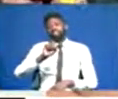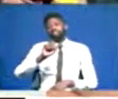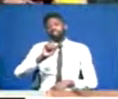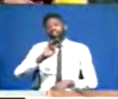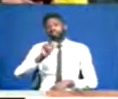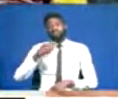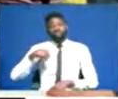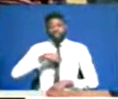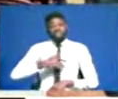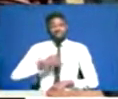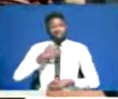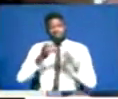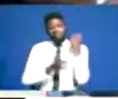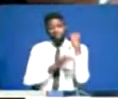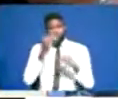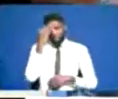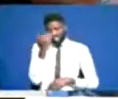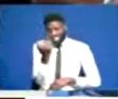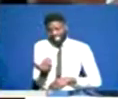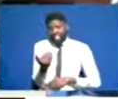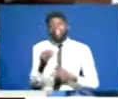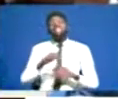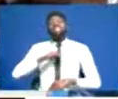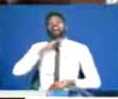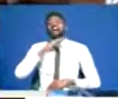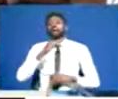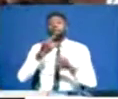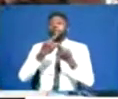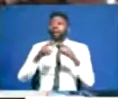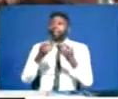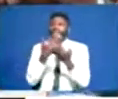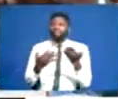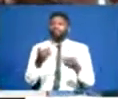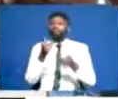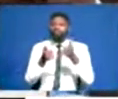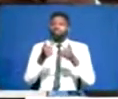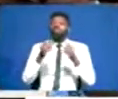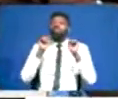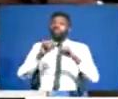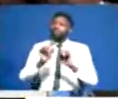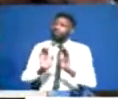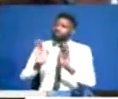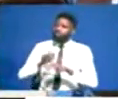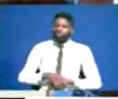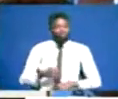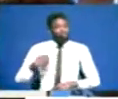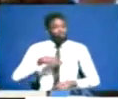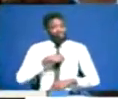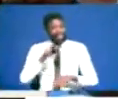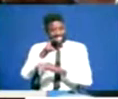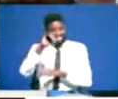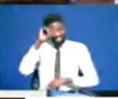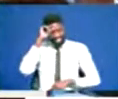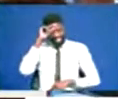kwa sababu ya mambo ambayo haingeepukika. Tunaomba tu serikali tuondolee hii mnyama. Kwa sababu wewe sitembea